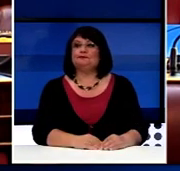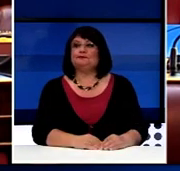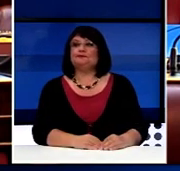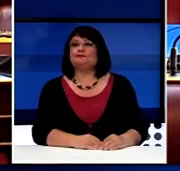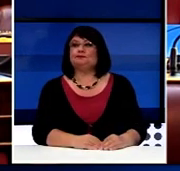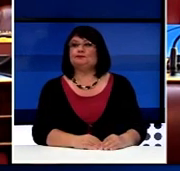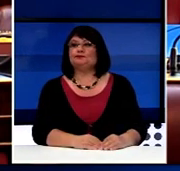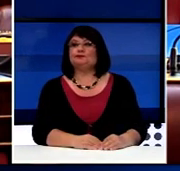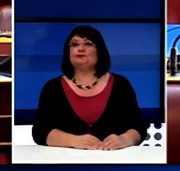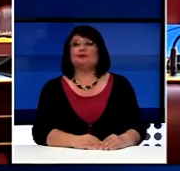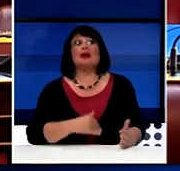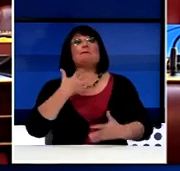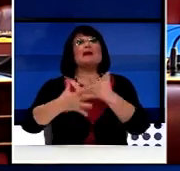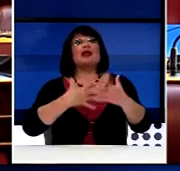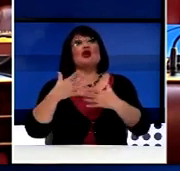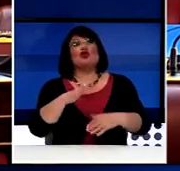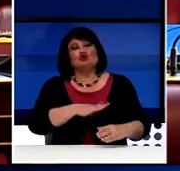ταραγμένη περίοδο για τη χώρα.